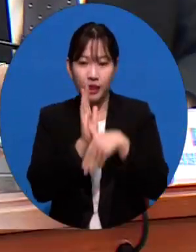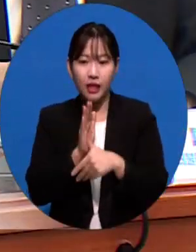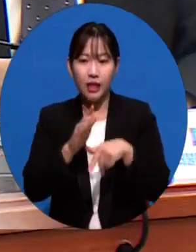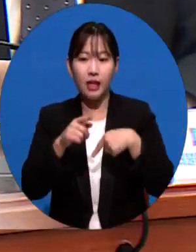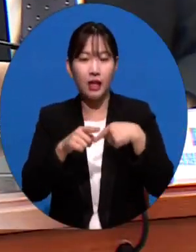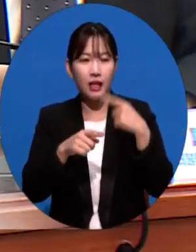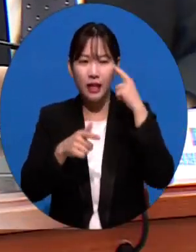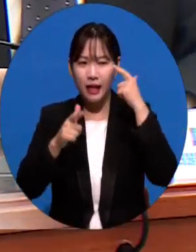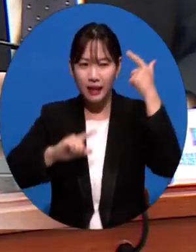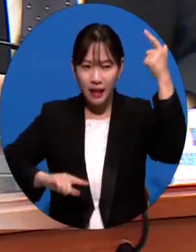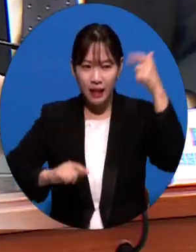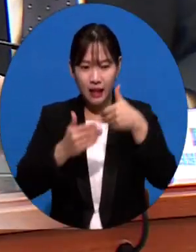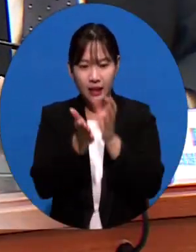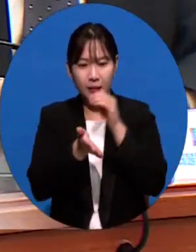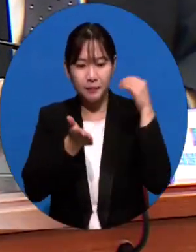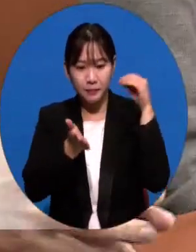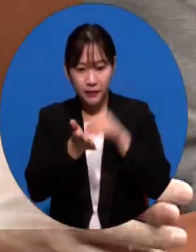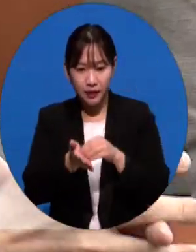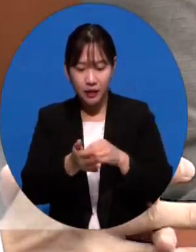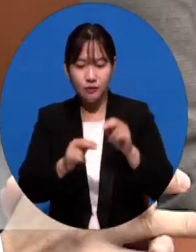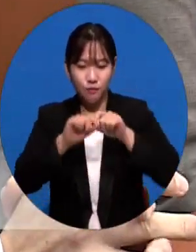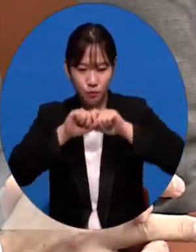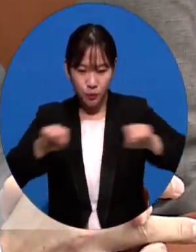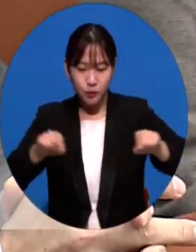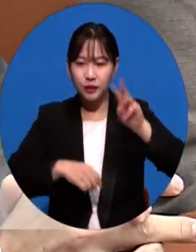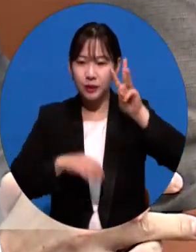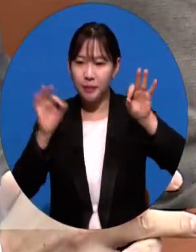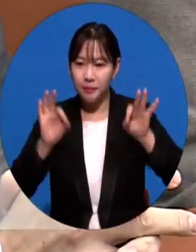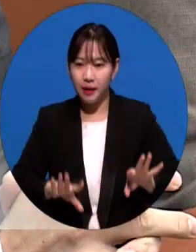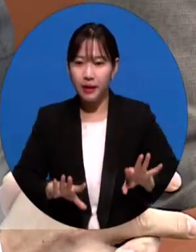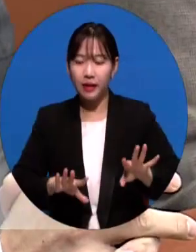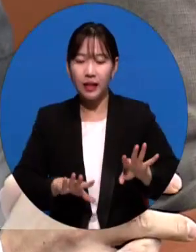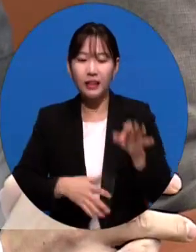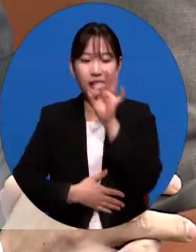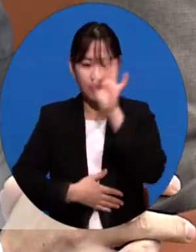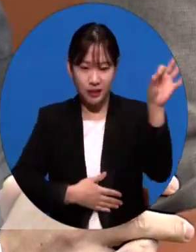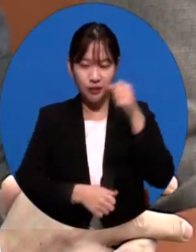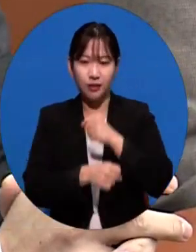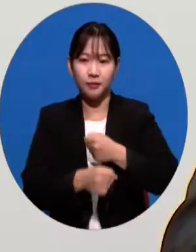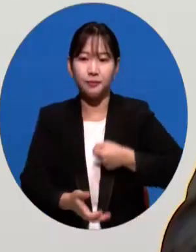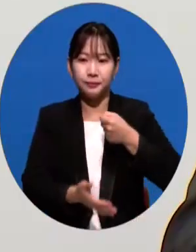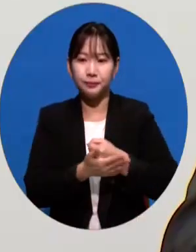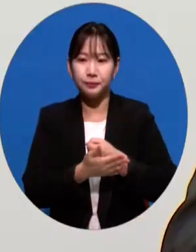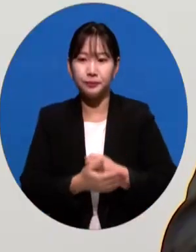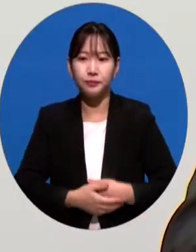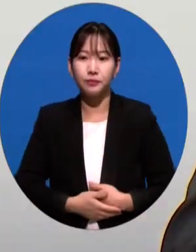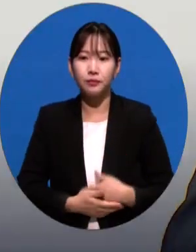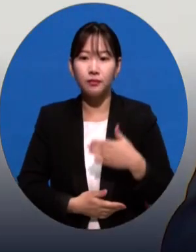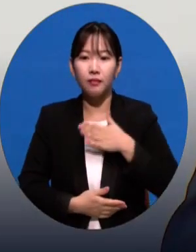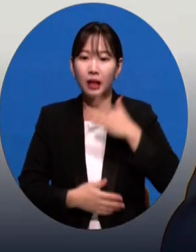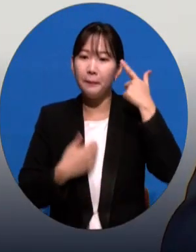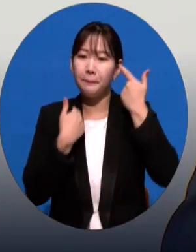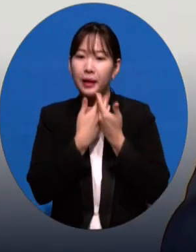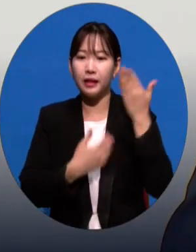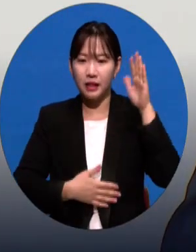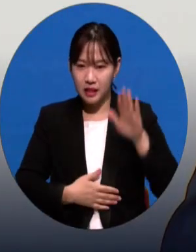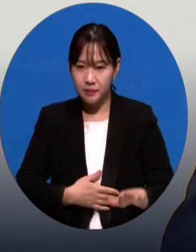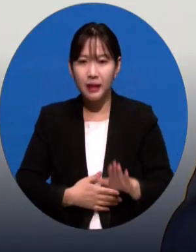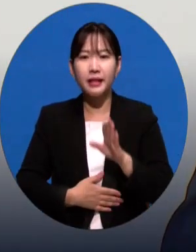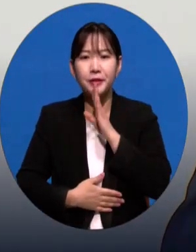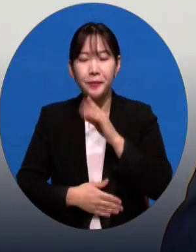지도부간 이견으로 복당 보류 결정이 나온지 4월 만에 복당을 수용하기로 했습니다 저는 반대했지만